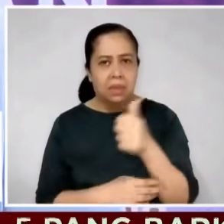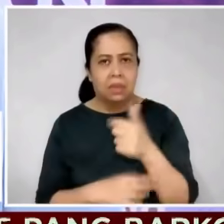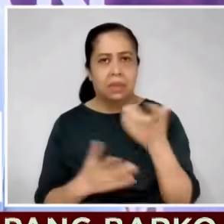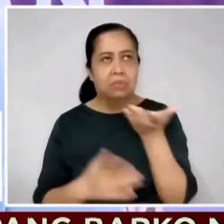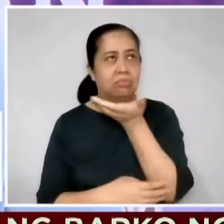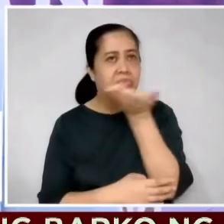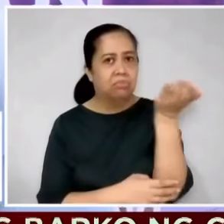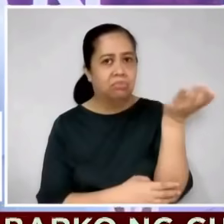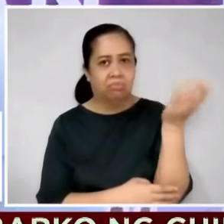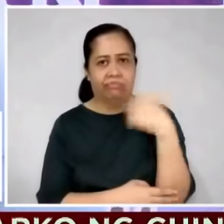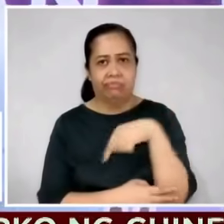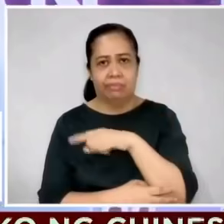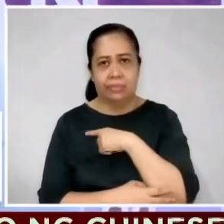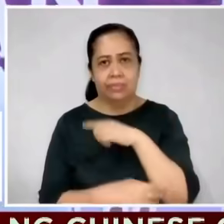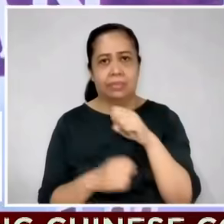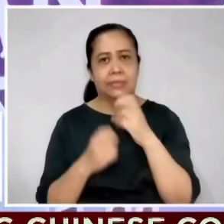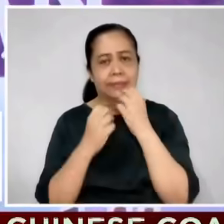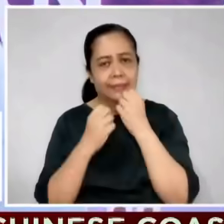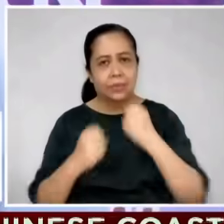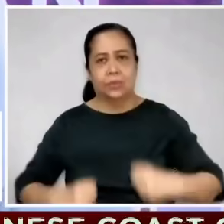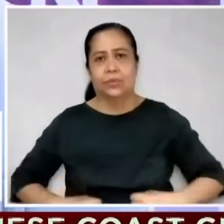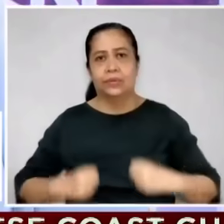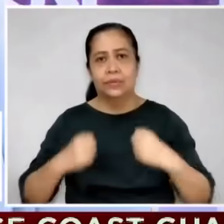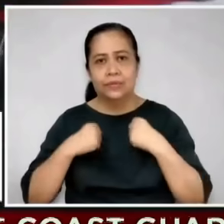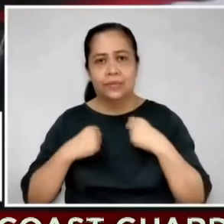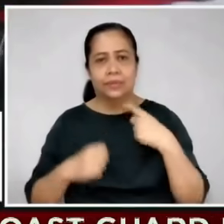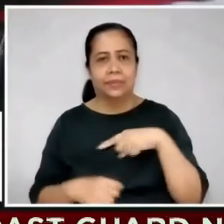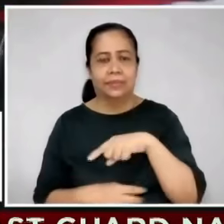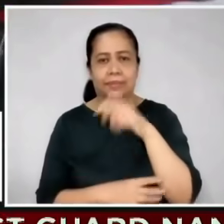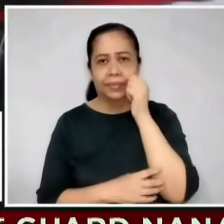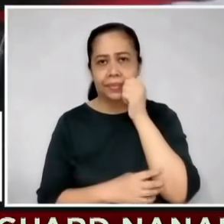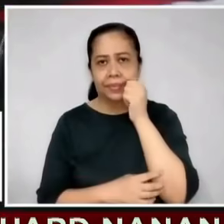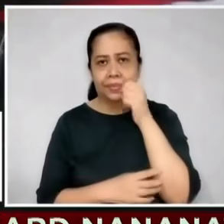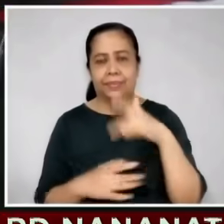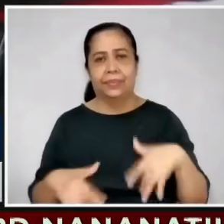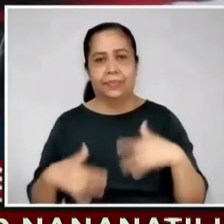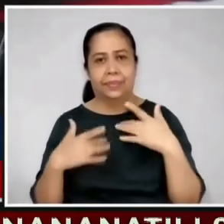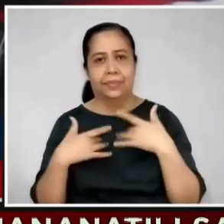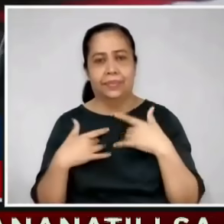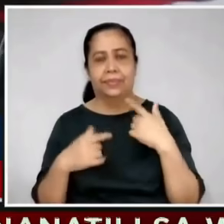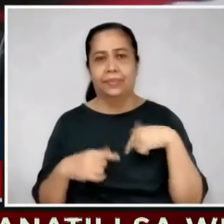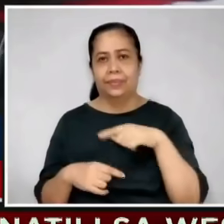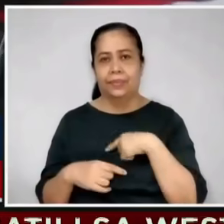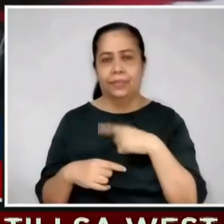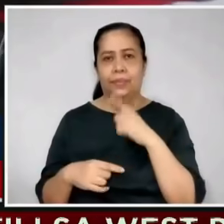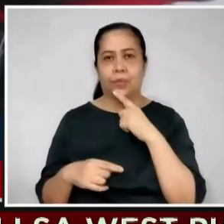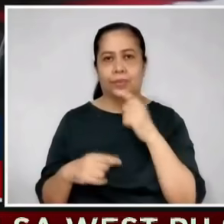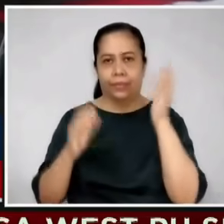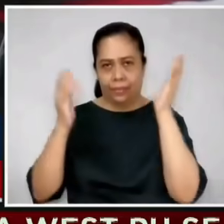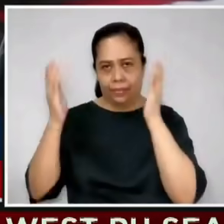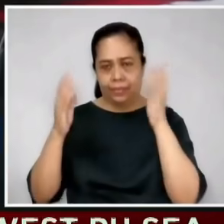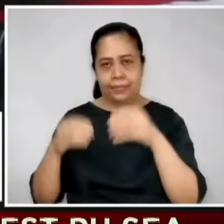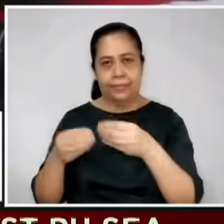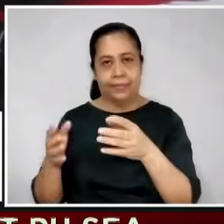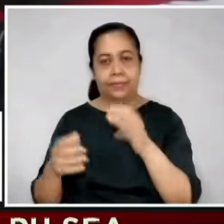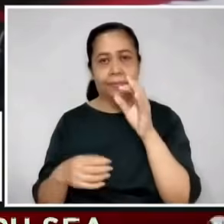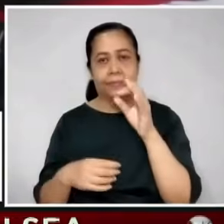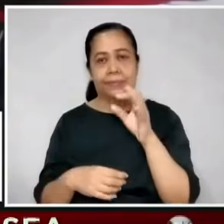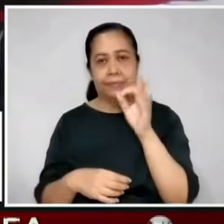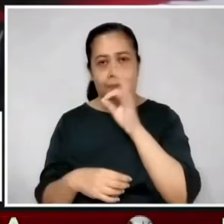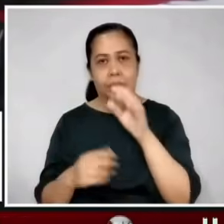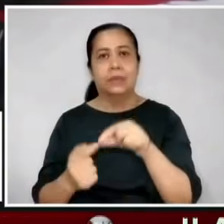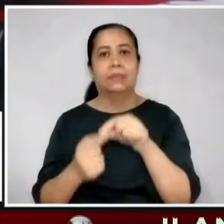po kami para makaraos din sa aming pang-araw-araw. Nalikod kami sa ating mamayan, lalong-lalo po sa mga jeepney driver po